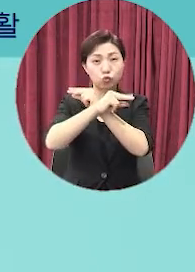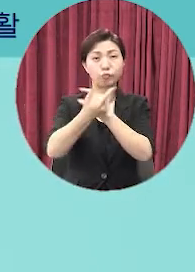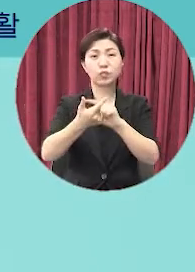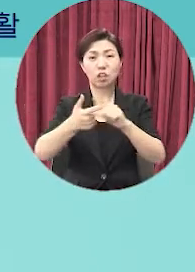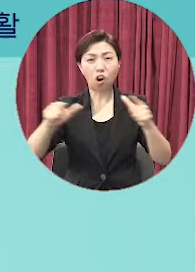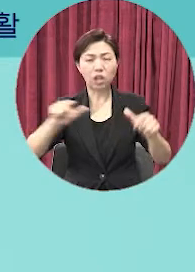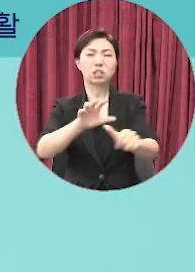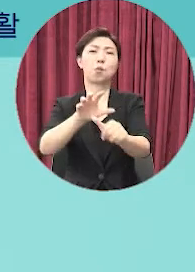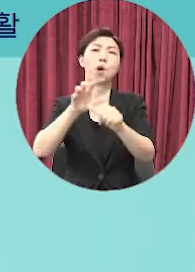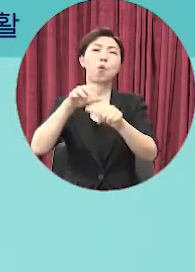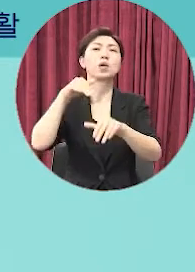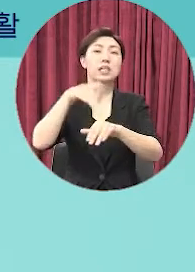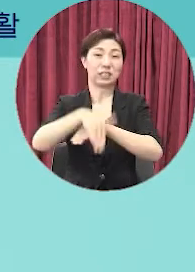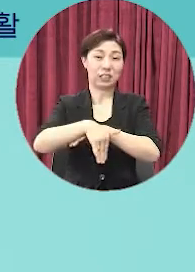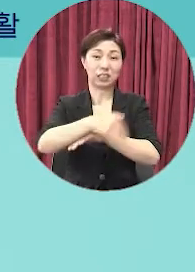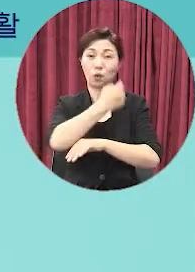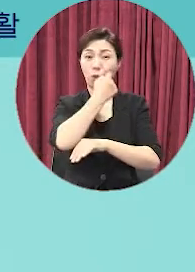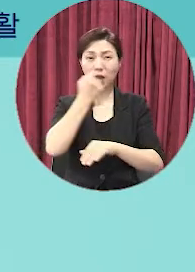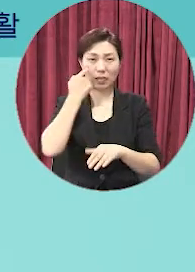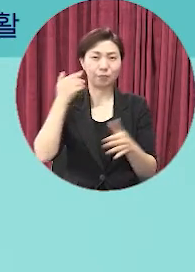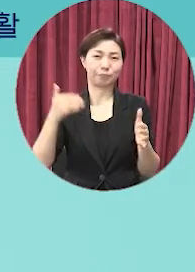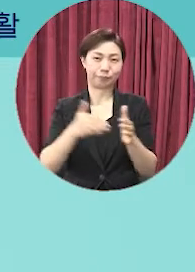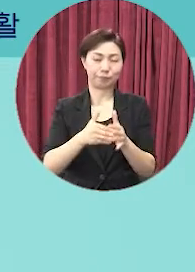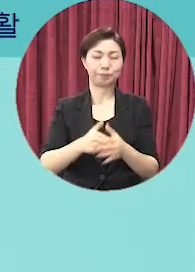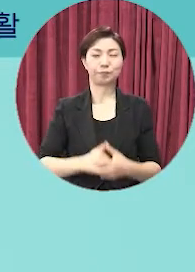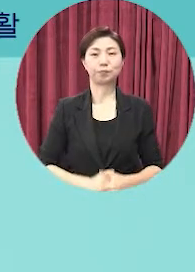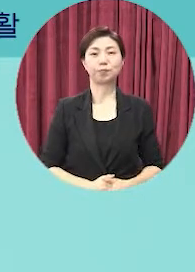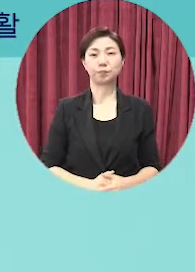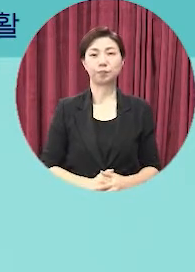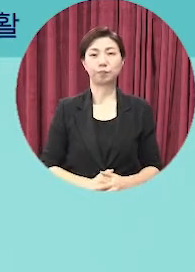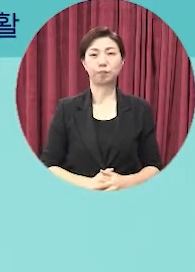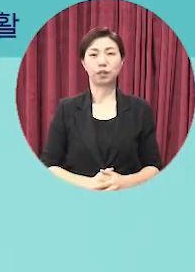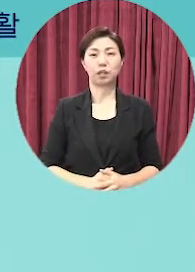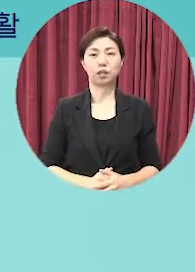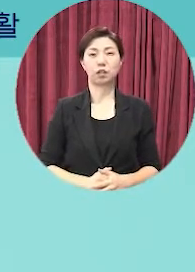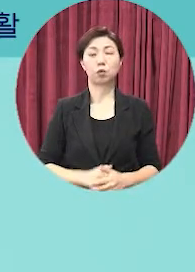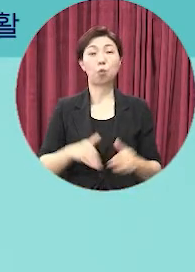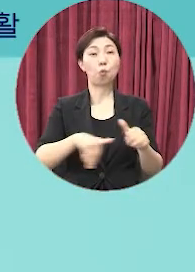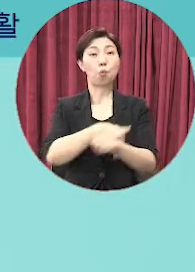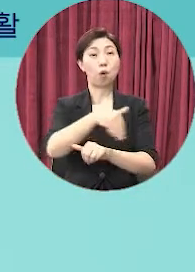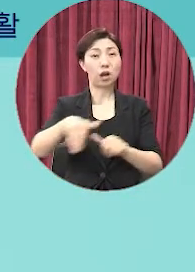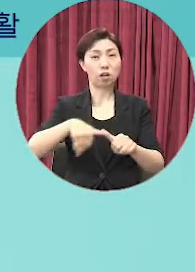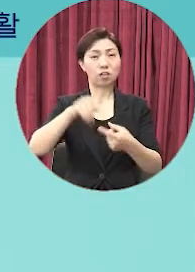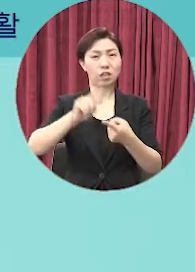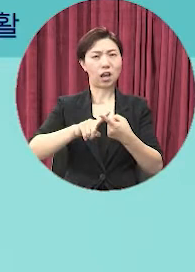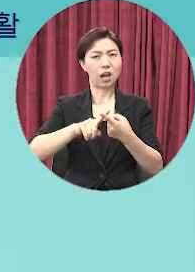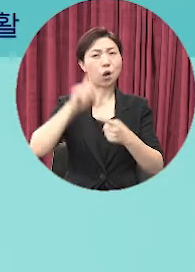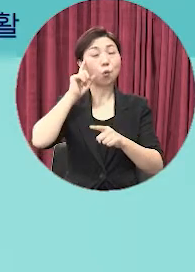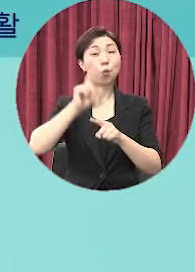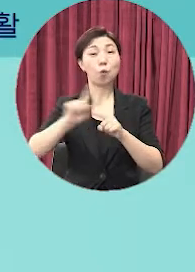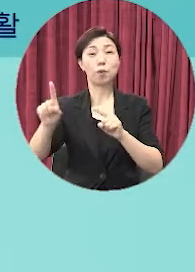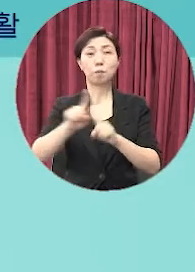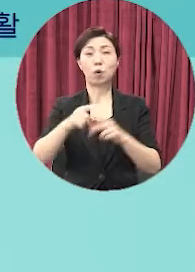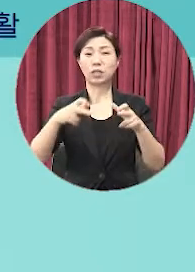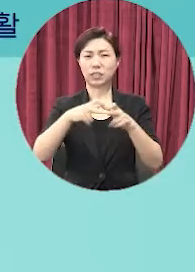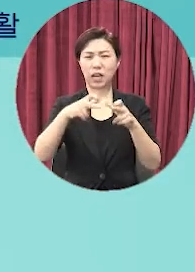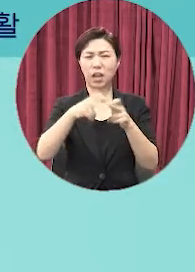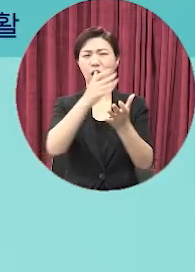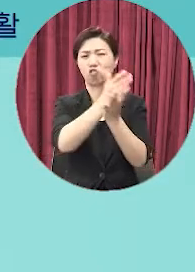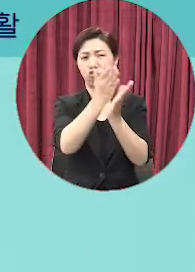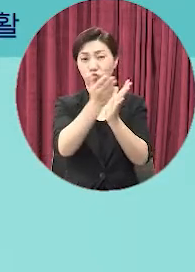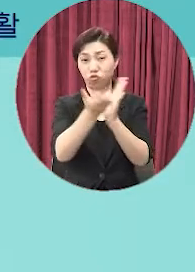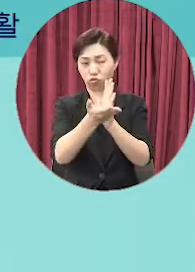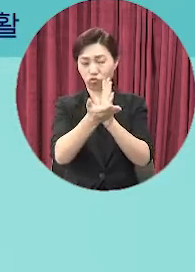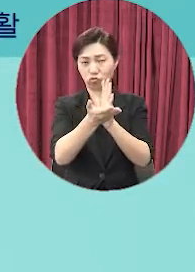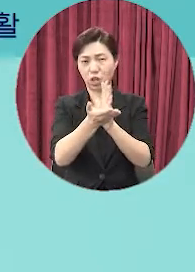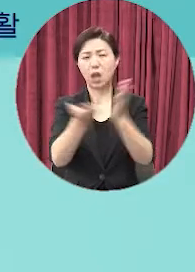이런 방식도 이미 사용을 하고 있었고요. 여러 가지 고려 사항으로는 장애 유형에 따라서